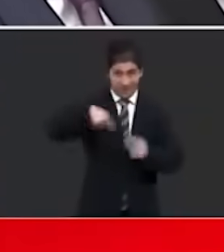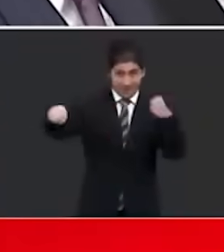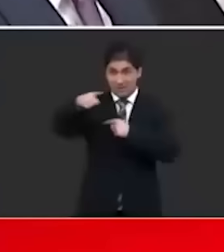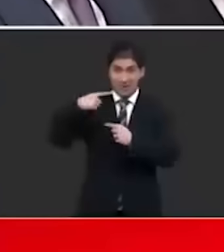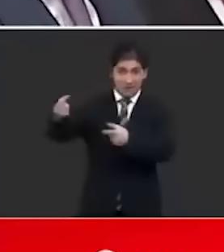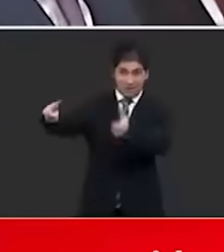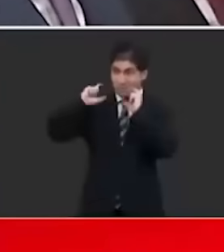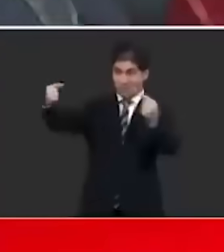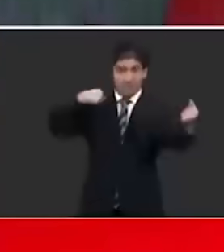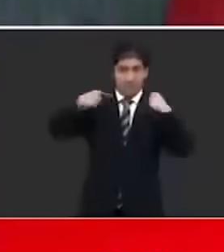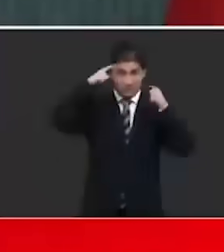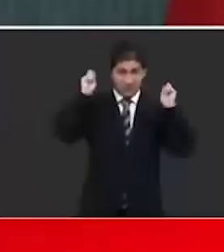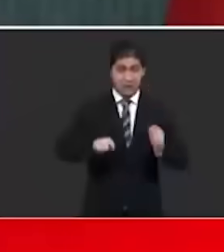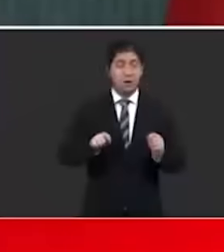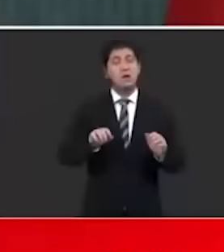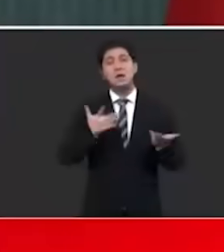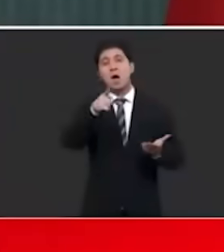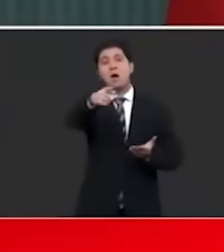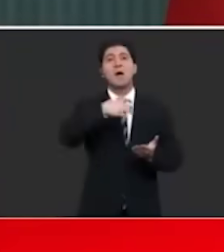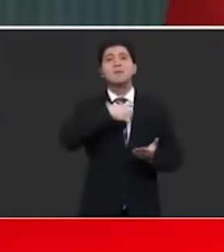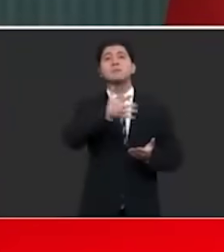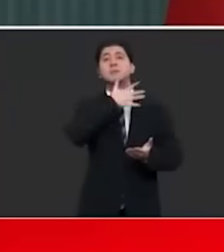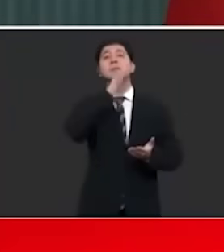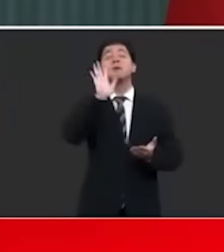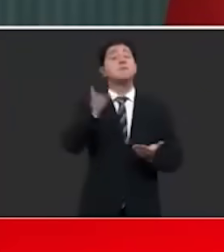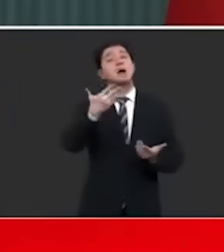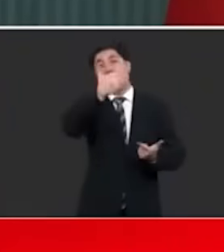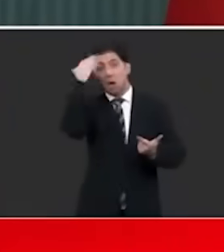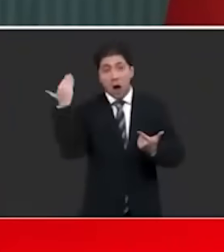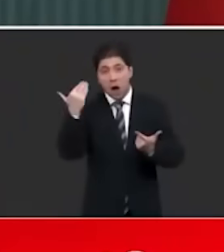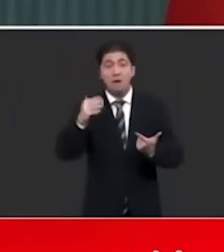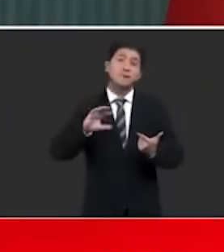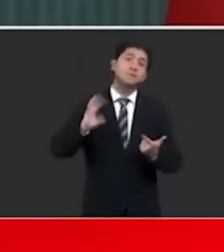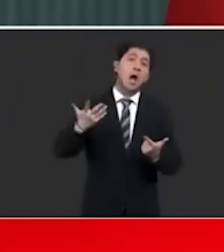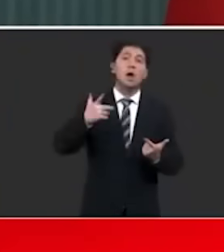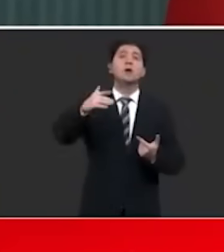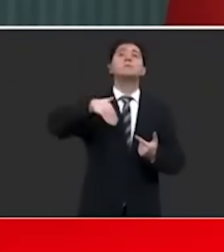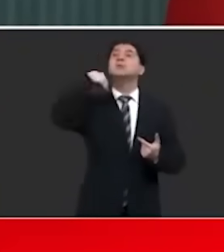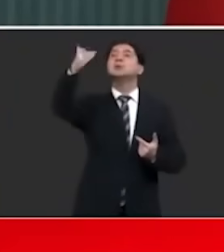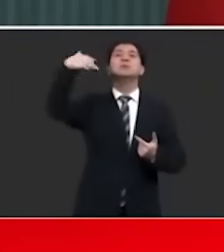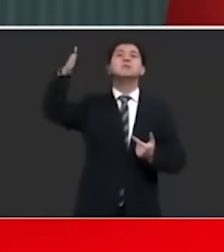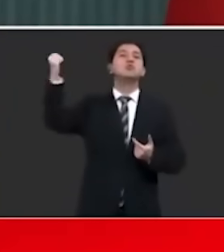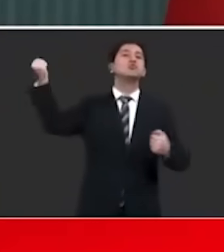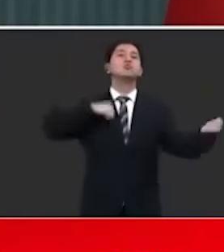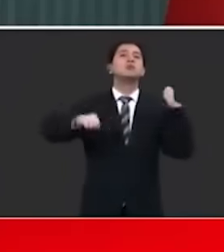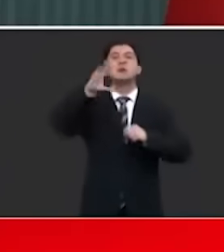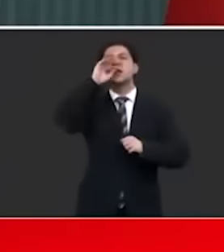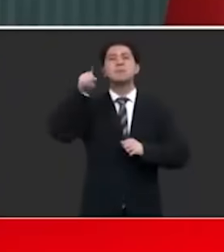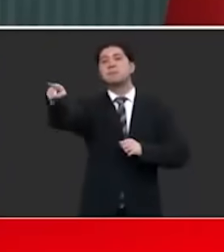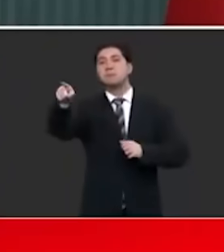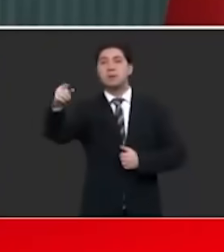açık söylüyorum, ya gafildir, ya cahildir, ya da yabancı güçler namına çalışan